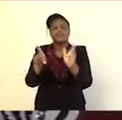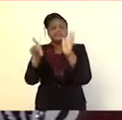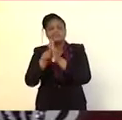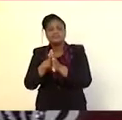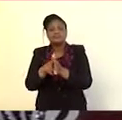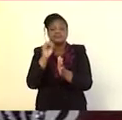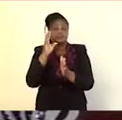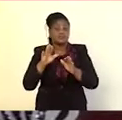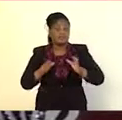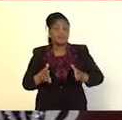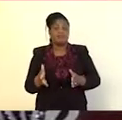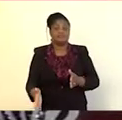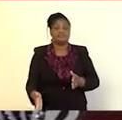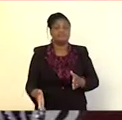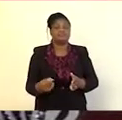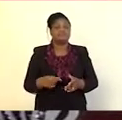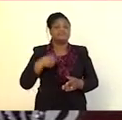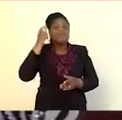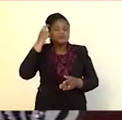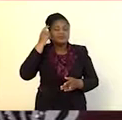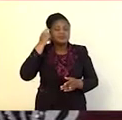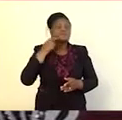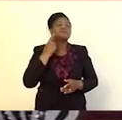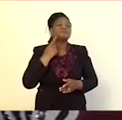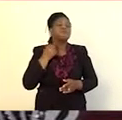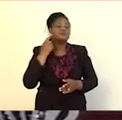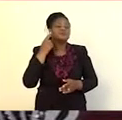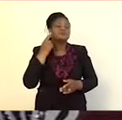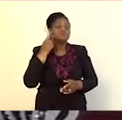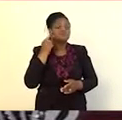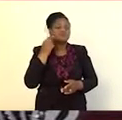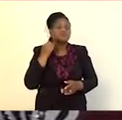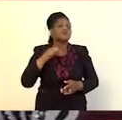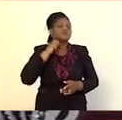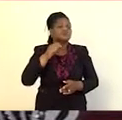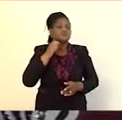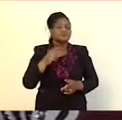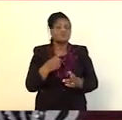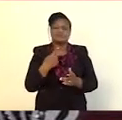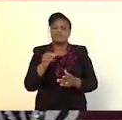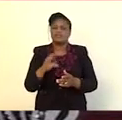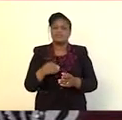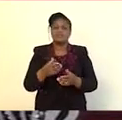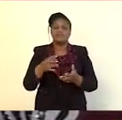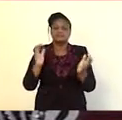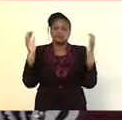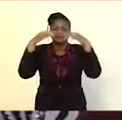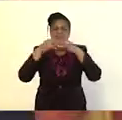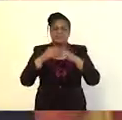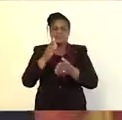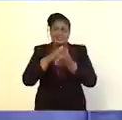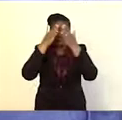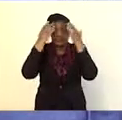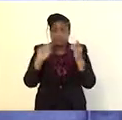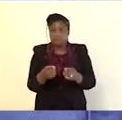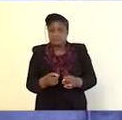mai wakabereka, vanoziva chizezuru tsumo inoti chenga ose mananga, hauzive risina modzi, mwana